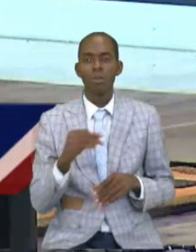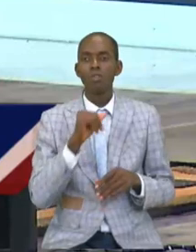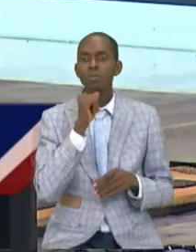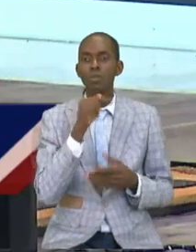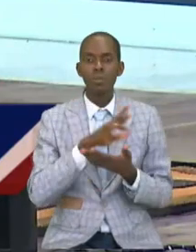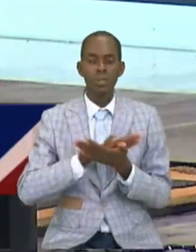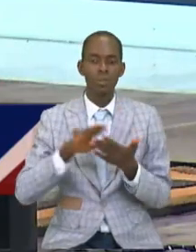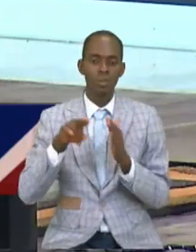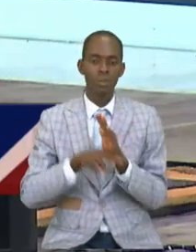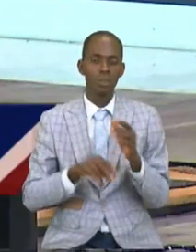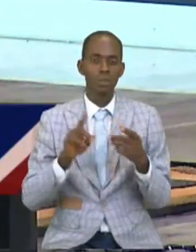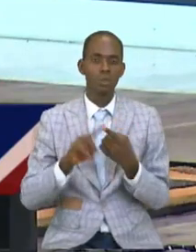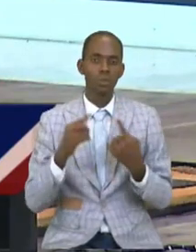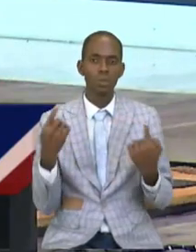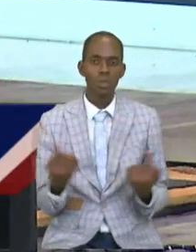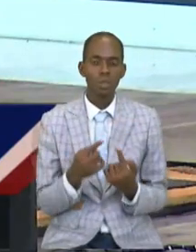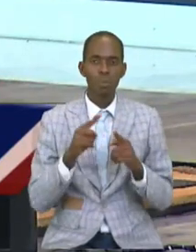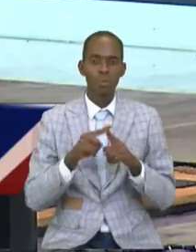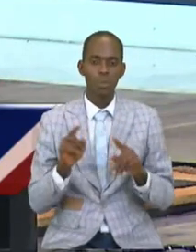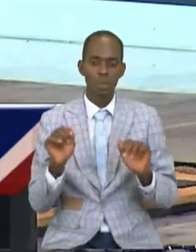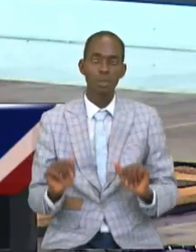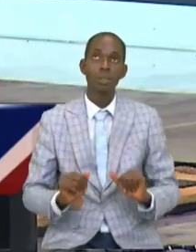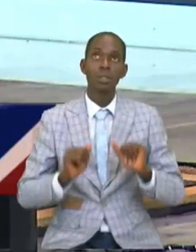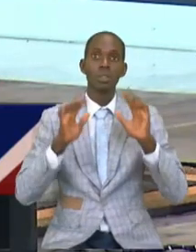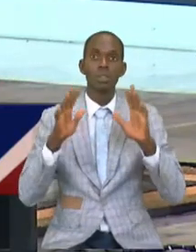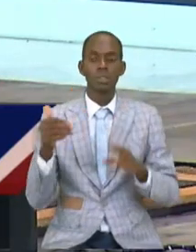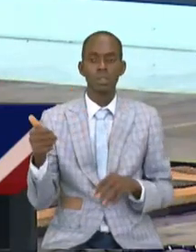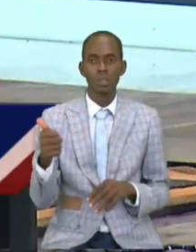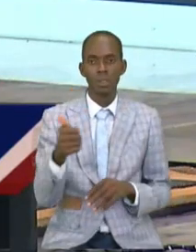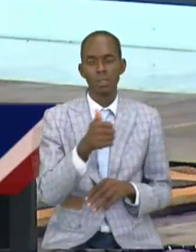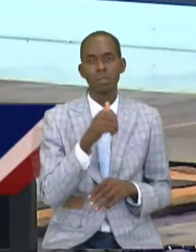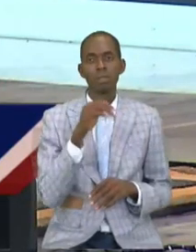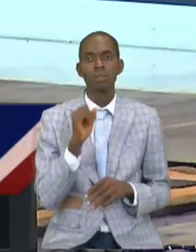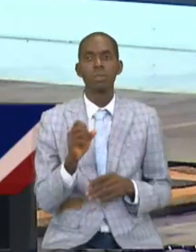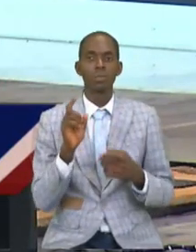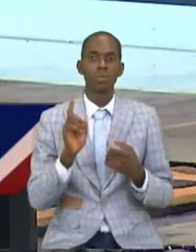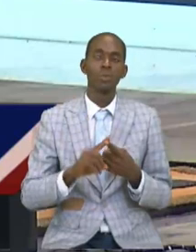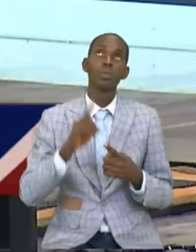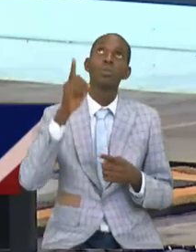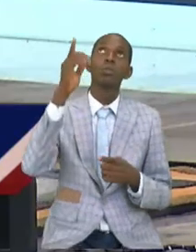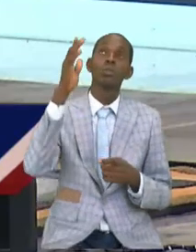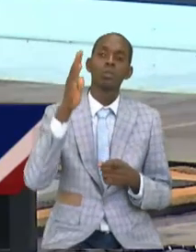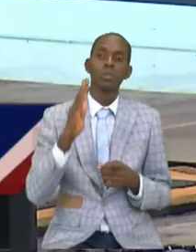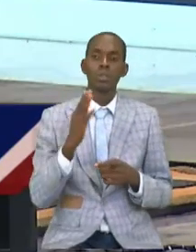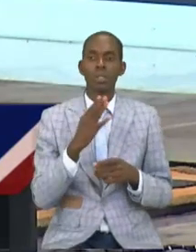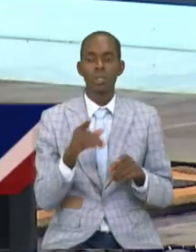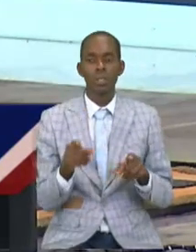instruments d'iniquité, mais donnez-vous vous-même à Dieu